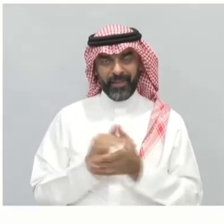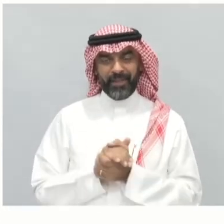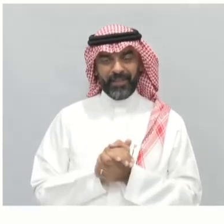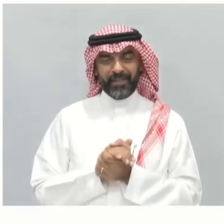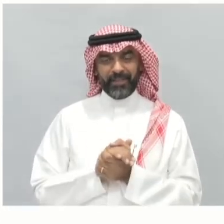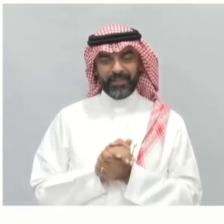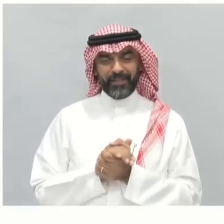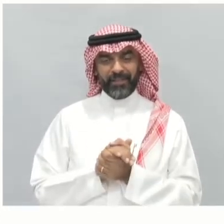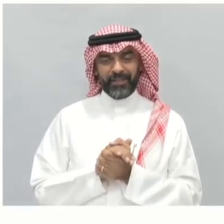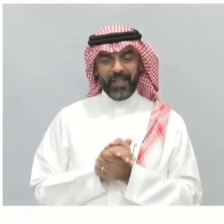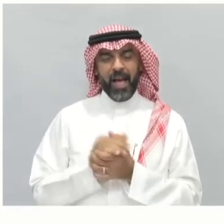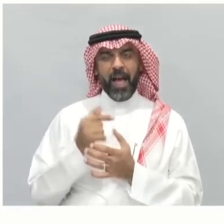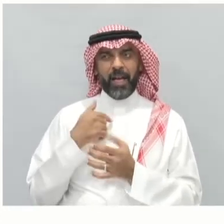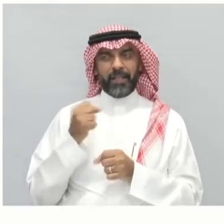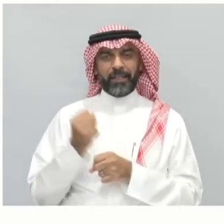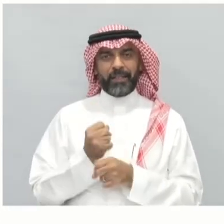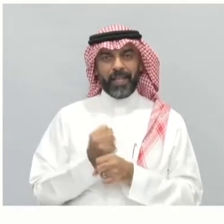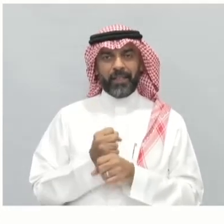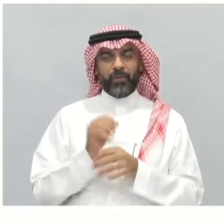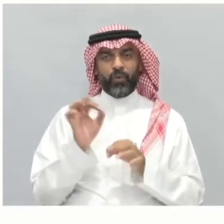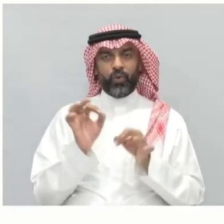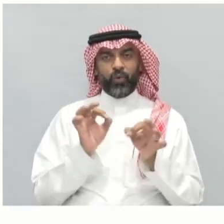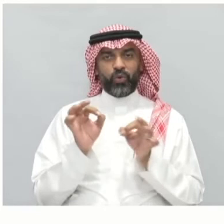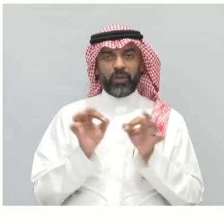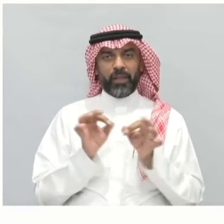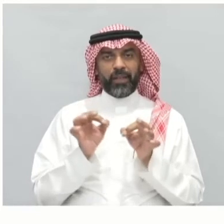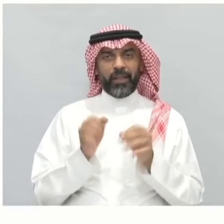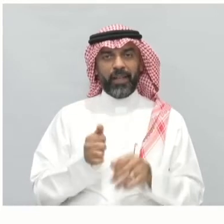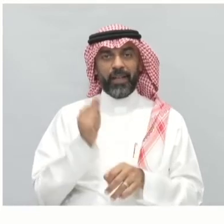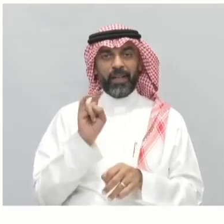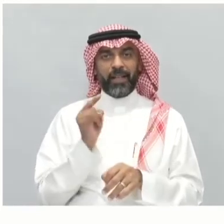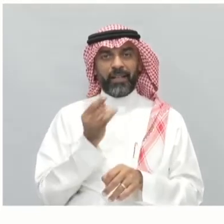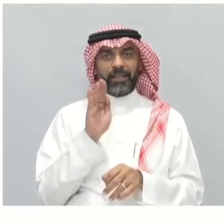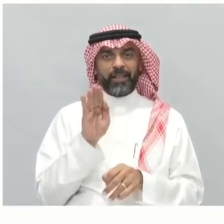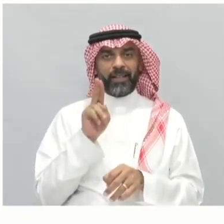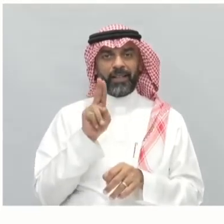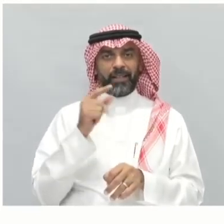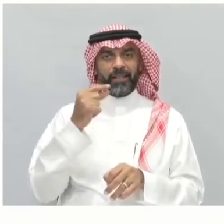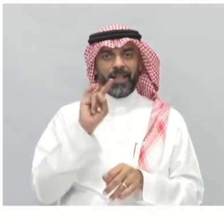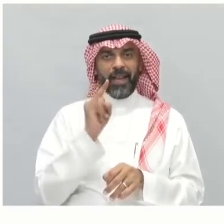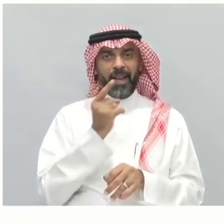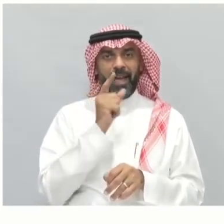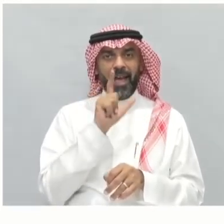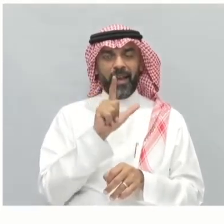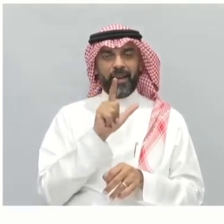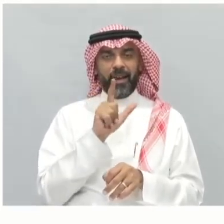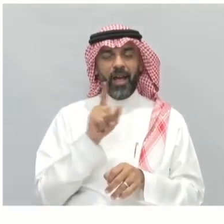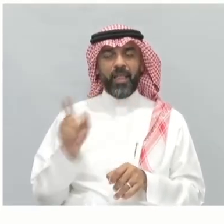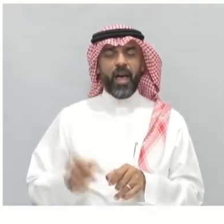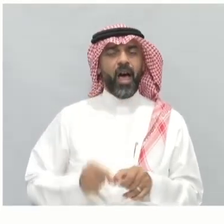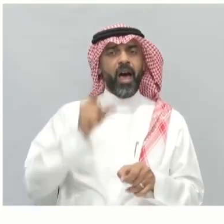بالاستدلال المنطقي وهذه افضل طريقه عندنا افضل خطه لحل هذا النوع من المسائل